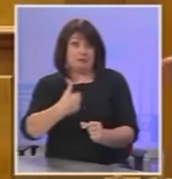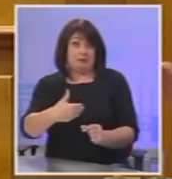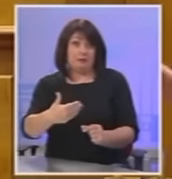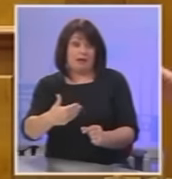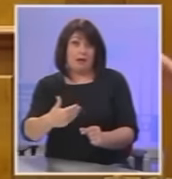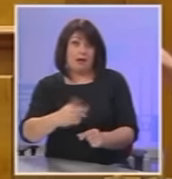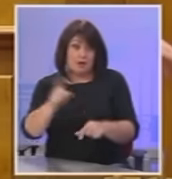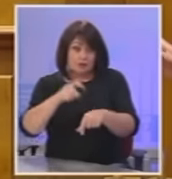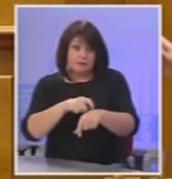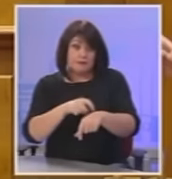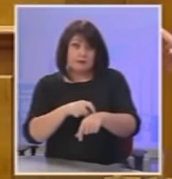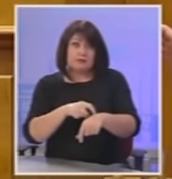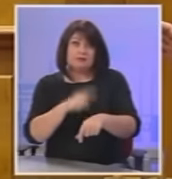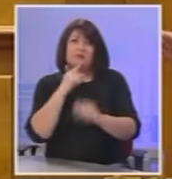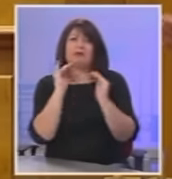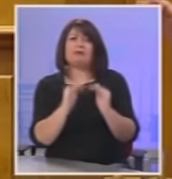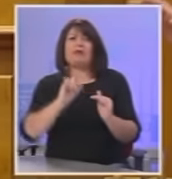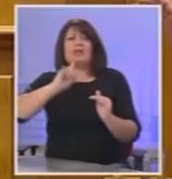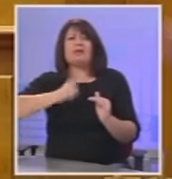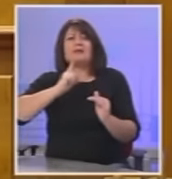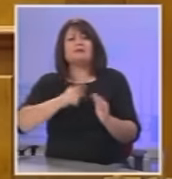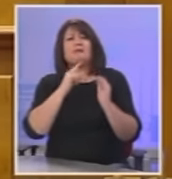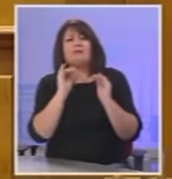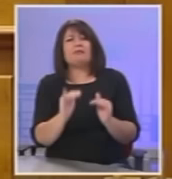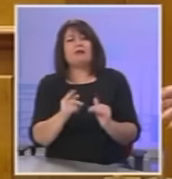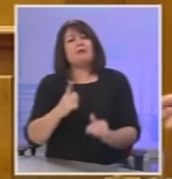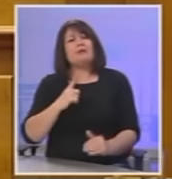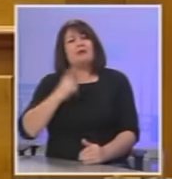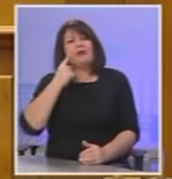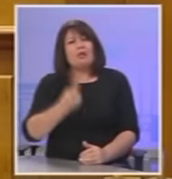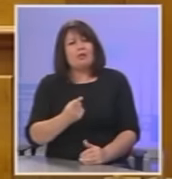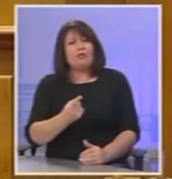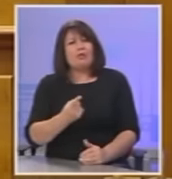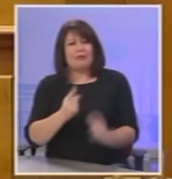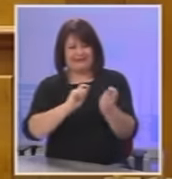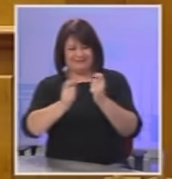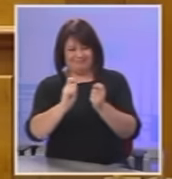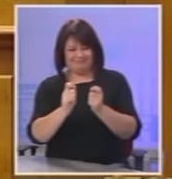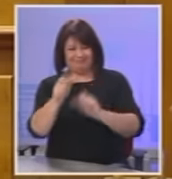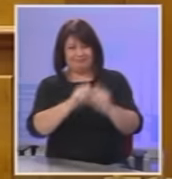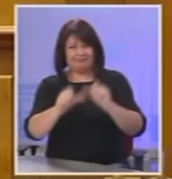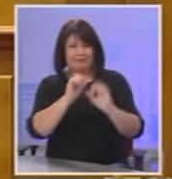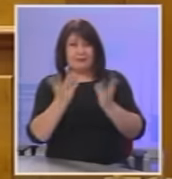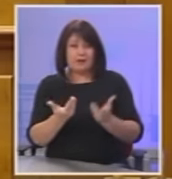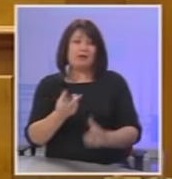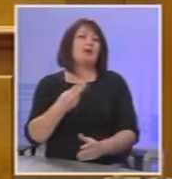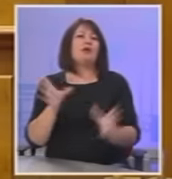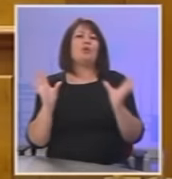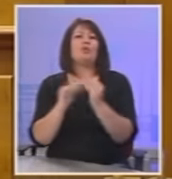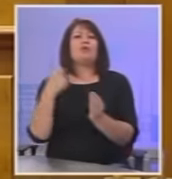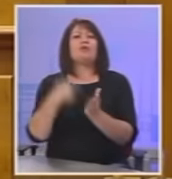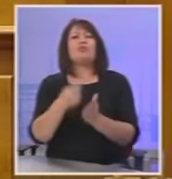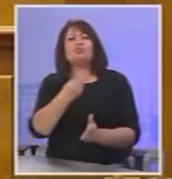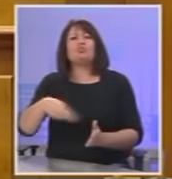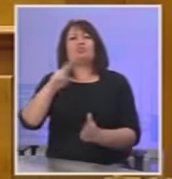αλλά μέχρι στιγμής έτσι παραμένουν οι διατάξεις. Περιμένουμε να δούμε εάν υπάρξουν τροποποιήσεις. Αυξάνει αναδρομικά τους φόρους στην